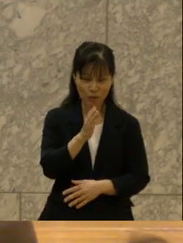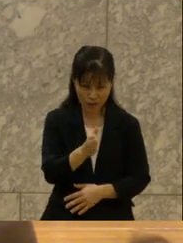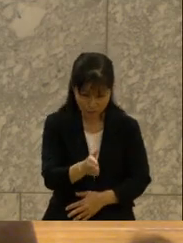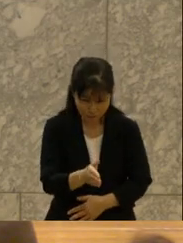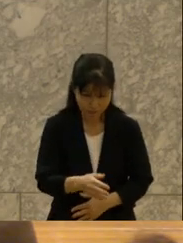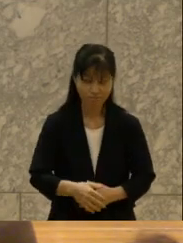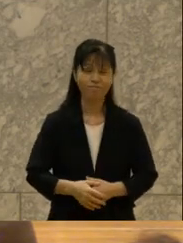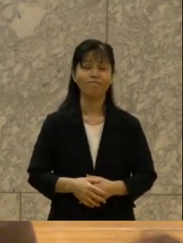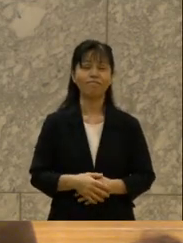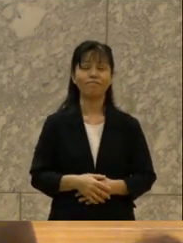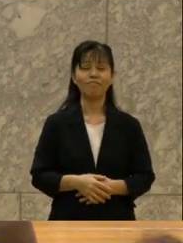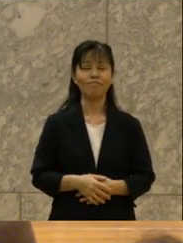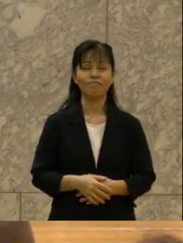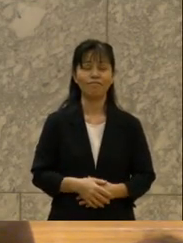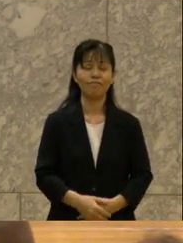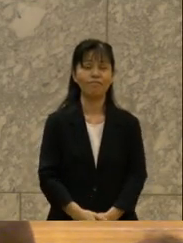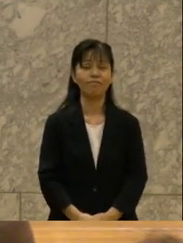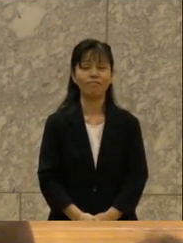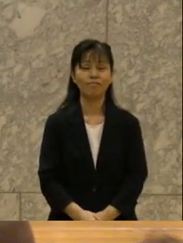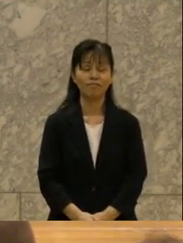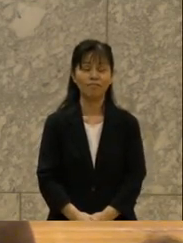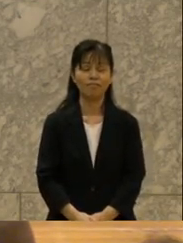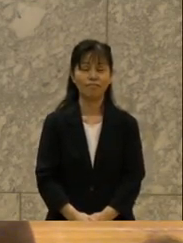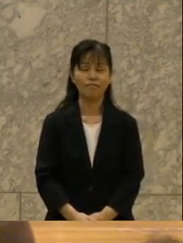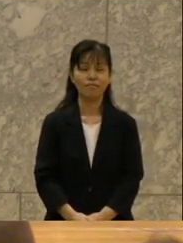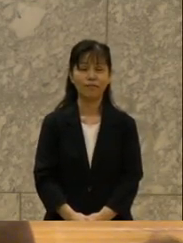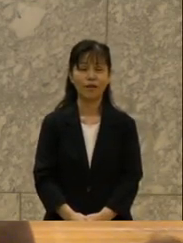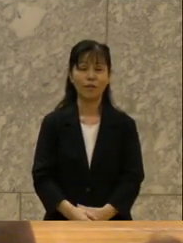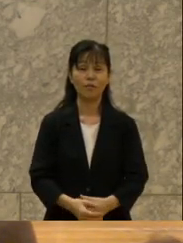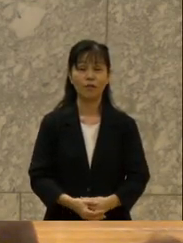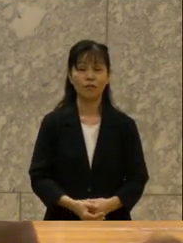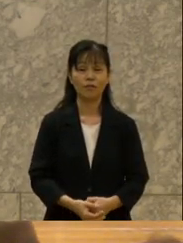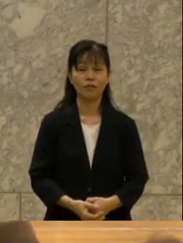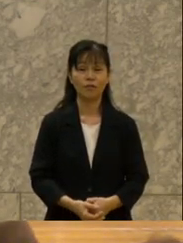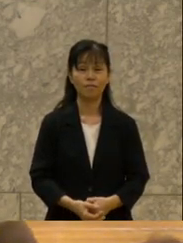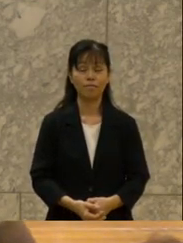ますよろしくお願いしますよろしくお願いします